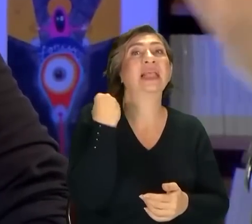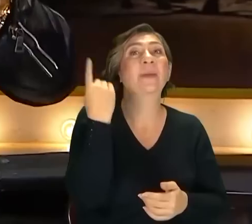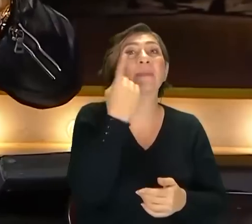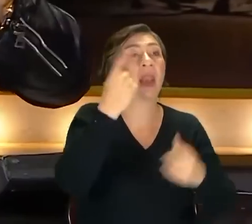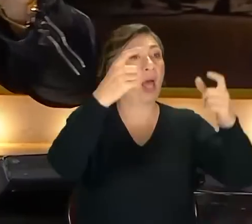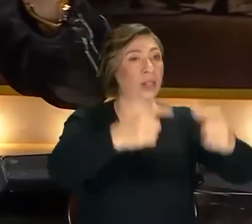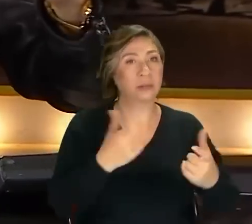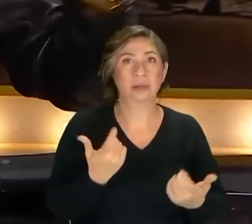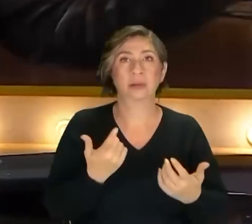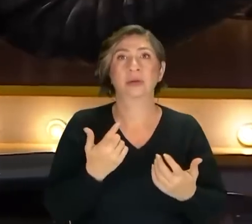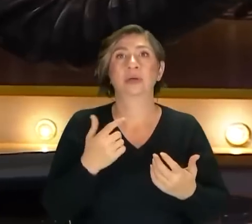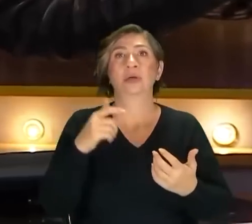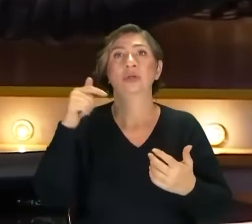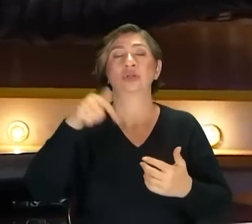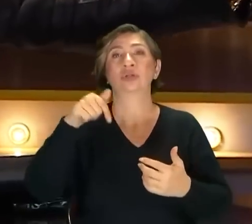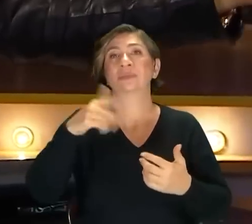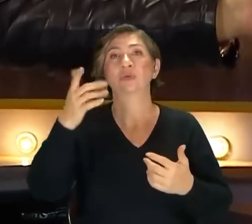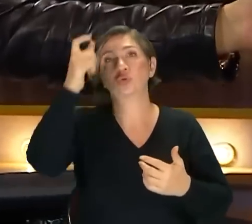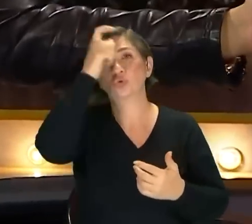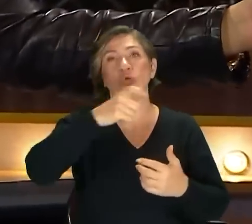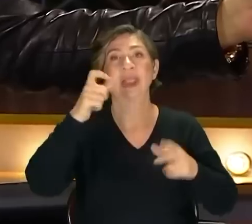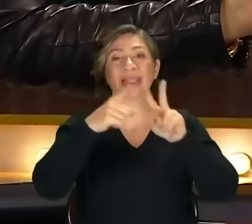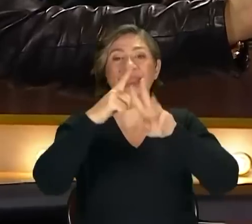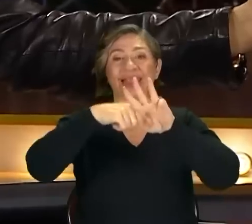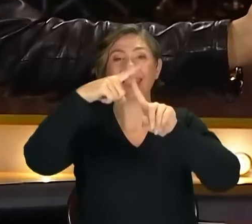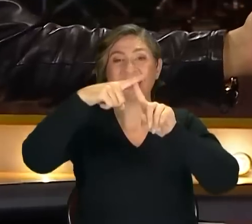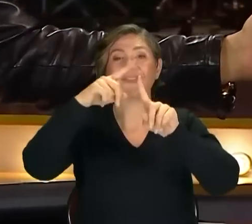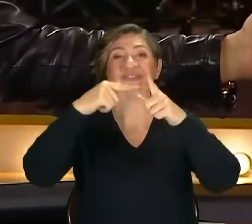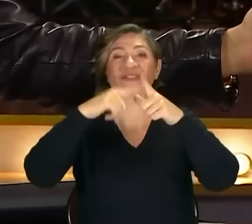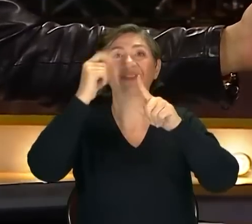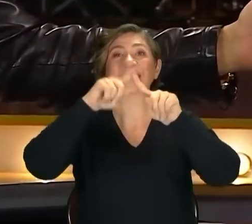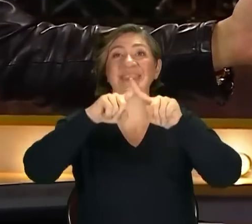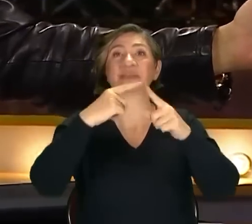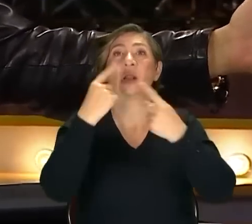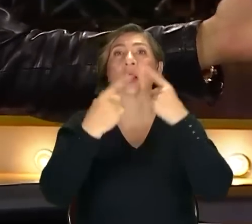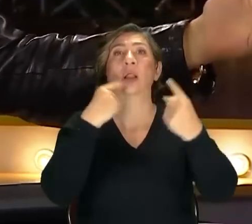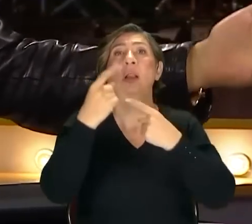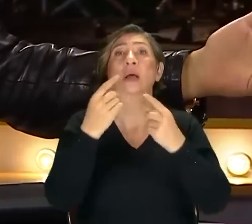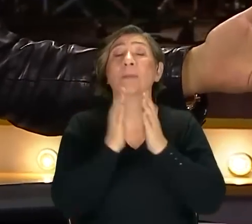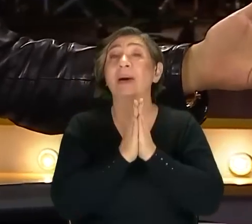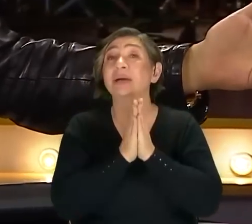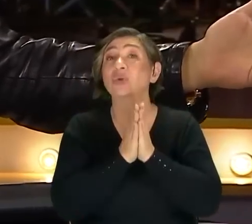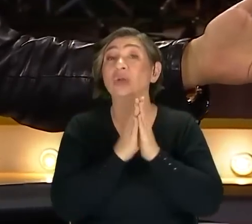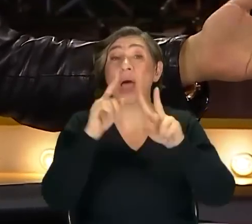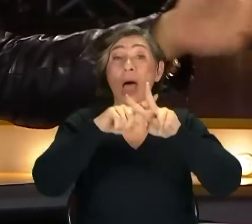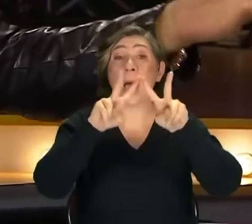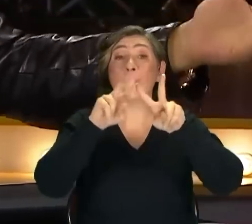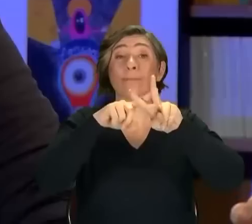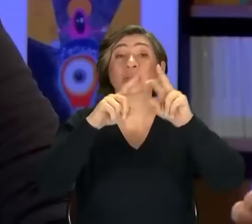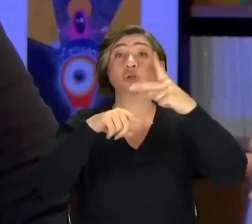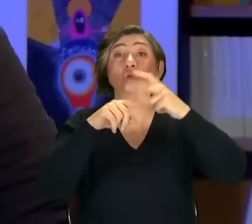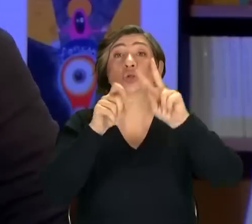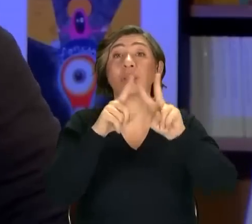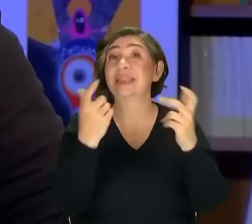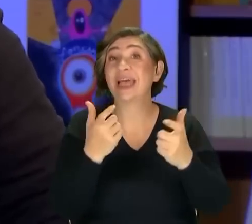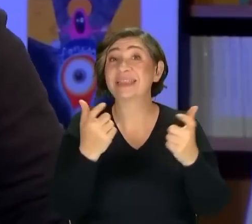yeni bir alan. İşte şimdi mesela Türkiye'de Netflix var. Herkes Netflix'ten söz ediyor. Pardon, nerede Amazon? Amazon